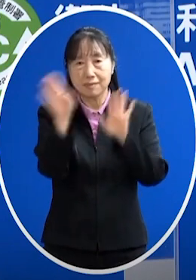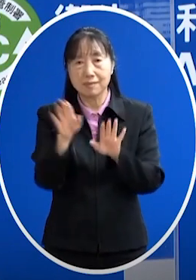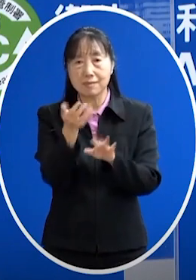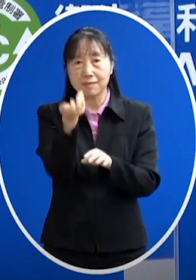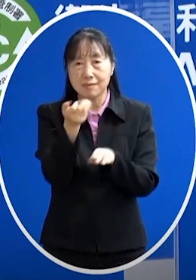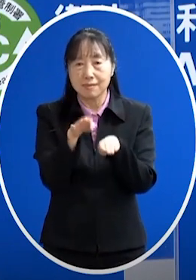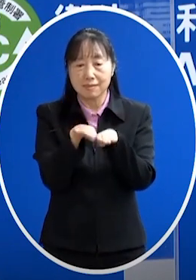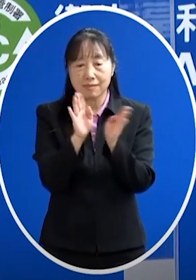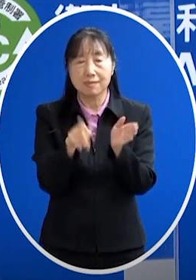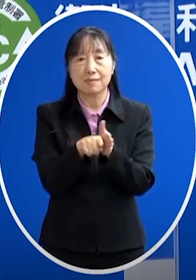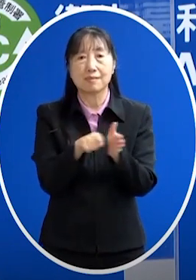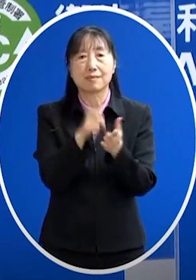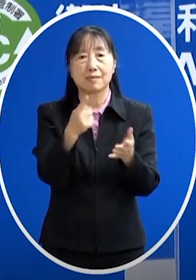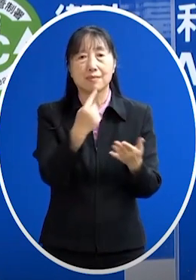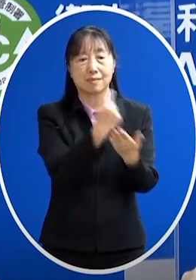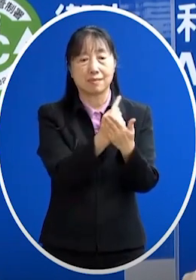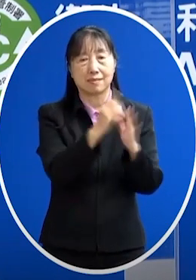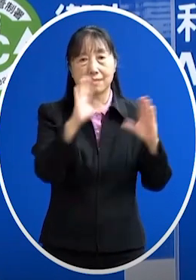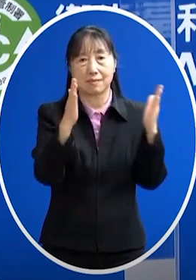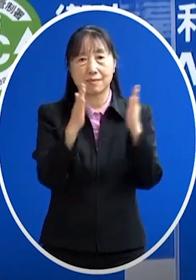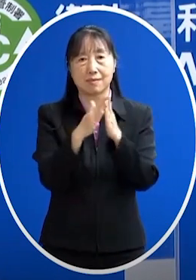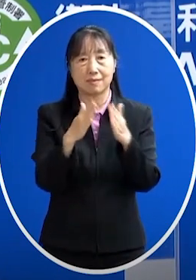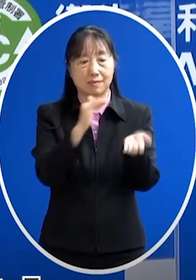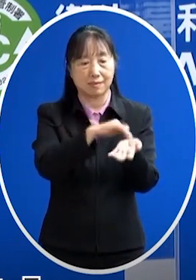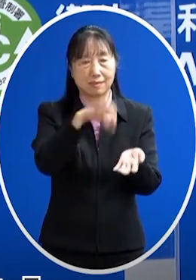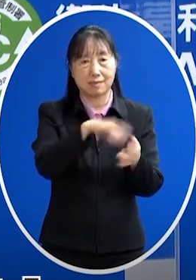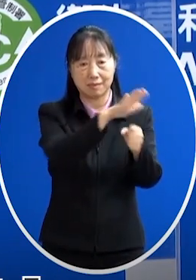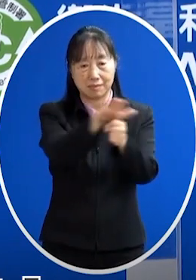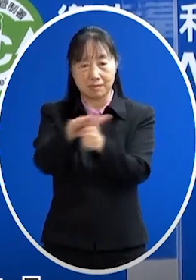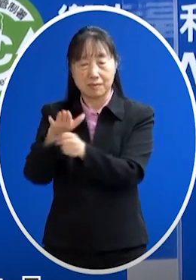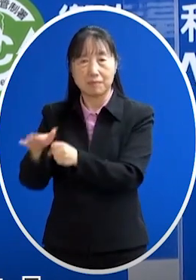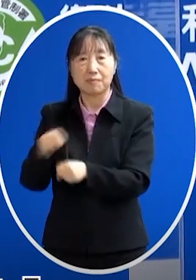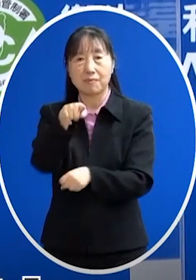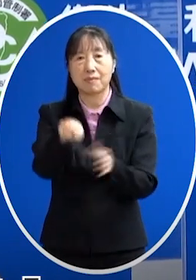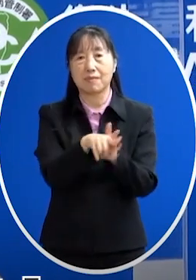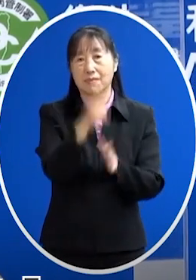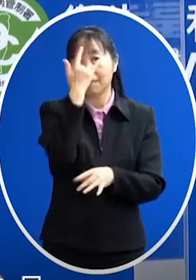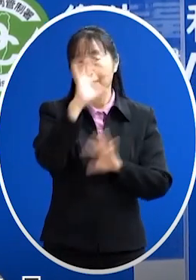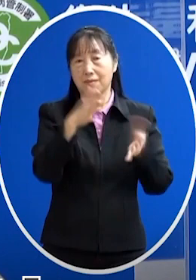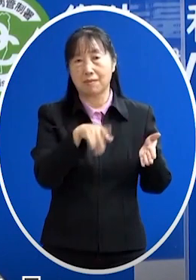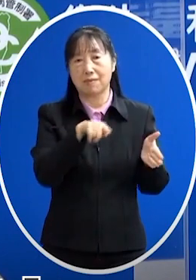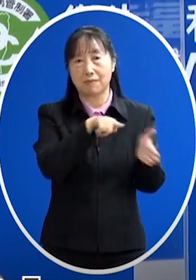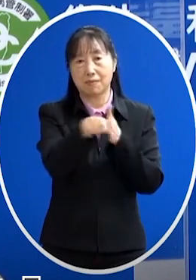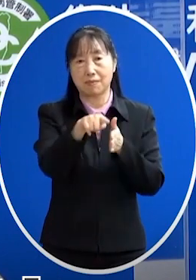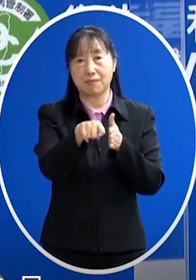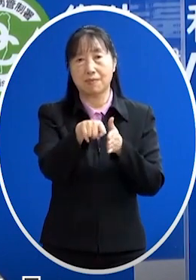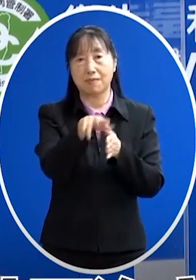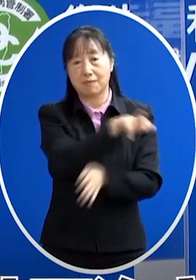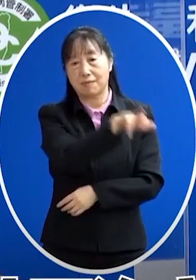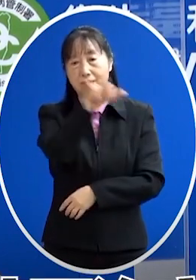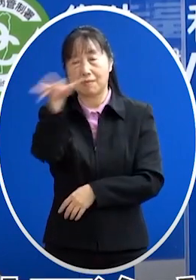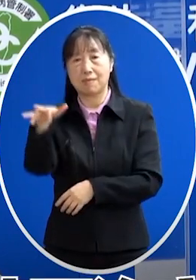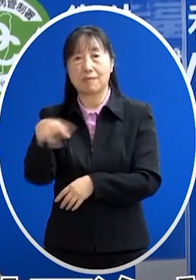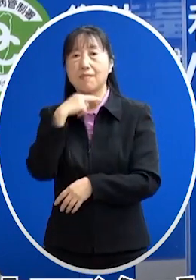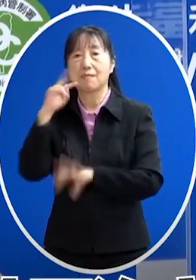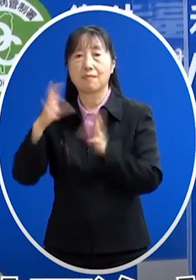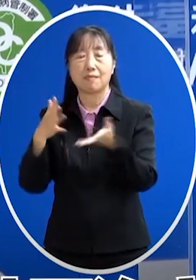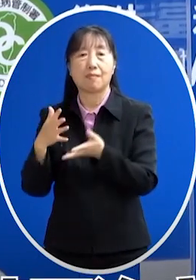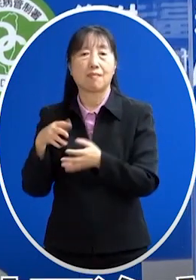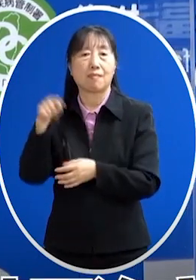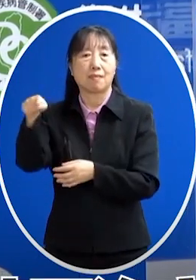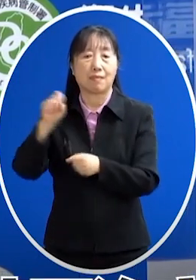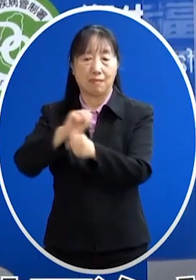始，那各国的医院的哈都满载，那德国还派医疗专机哈到邻国去载回哈